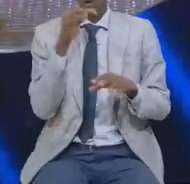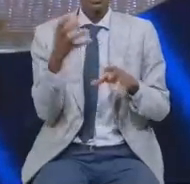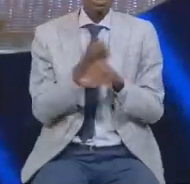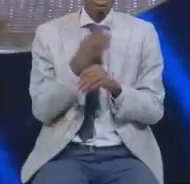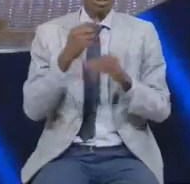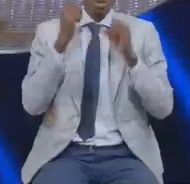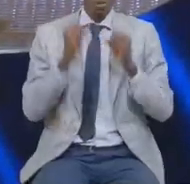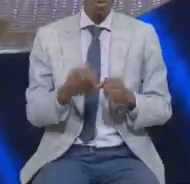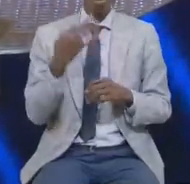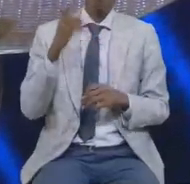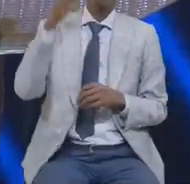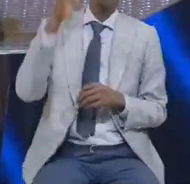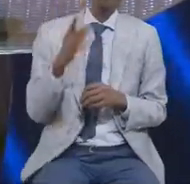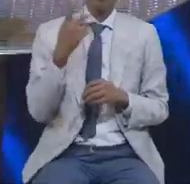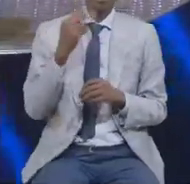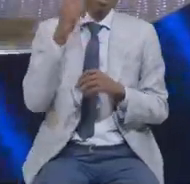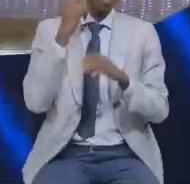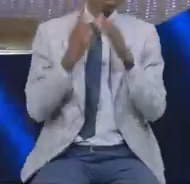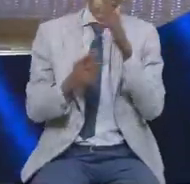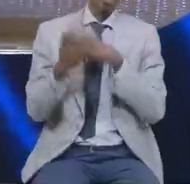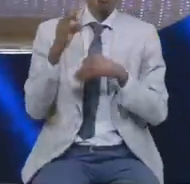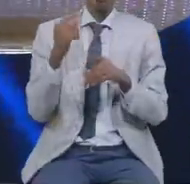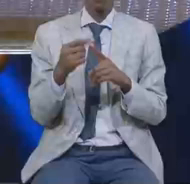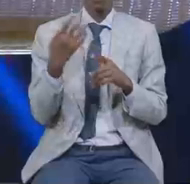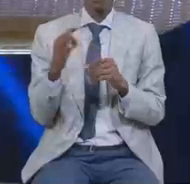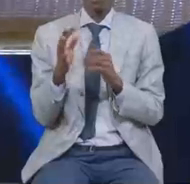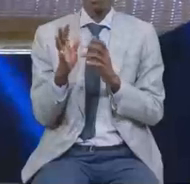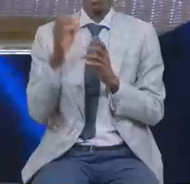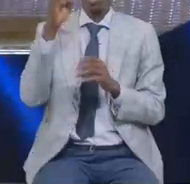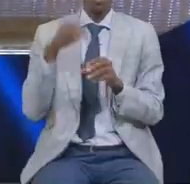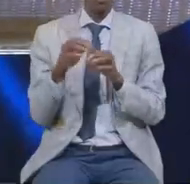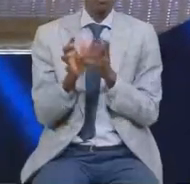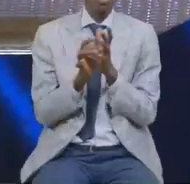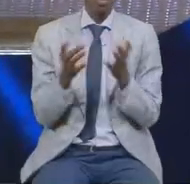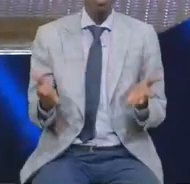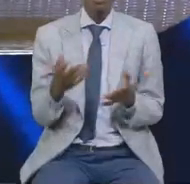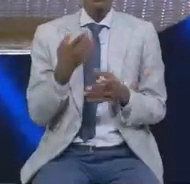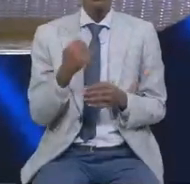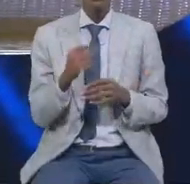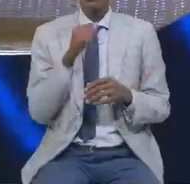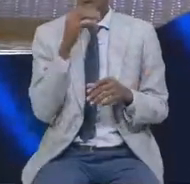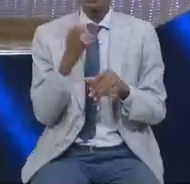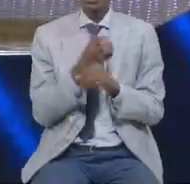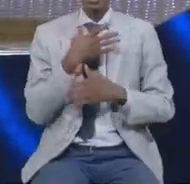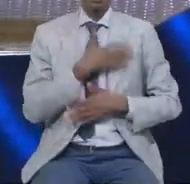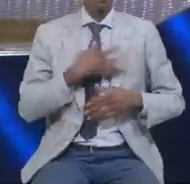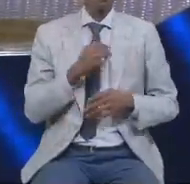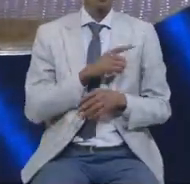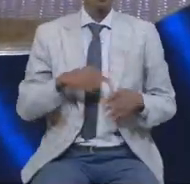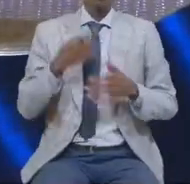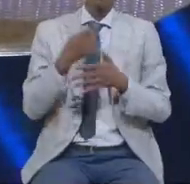de la Bible, les promesses du Seigneur. Cela ne doit pas ôter le plaisir du Seigneur. Qu'est-ce que Dieu